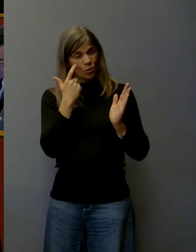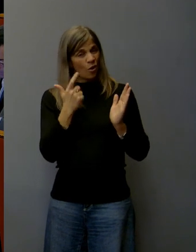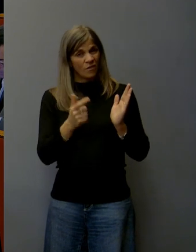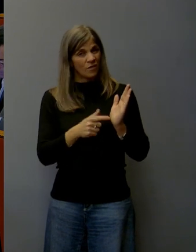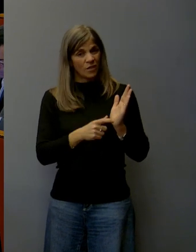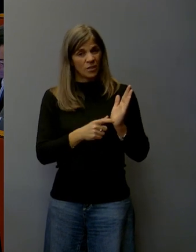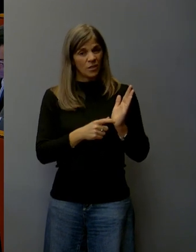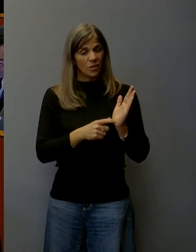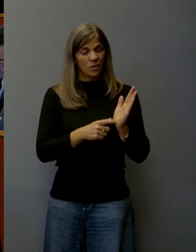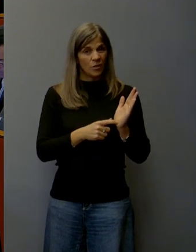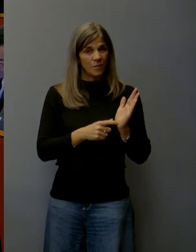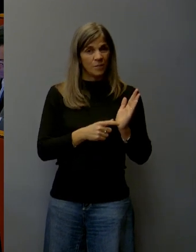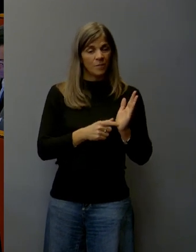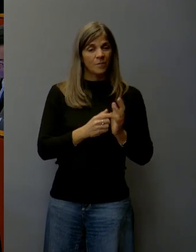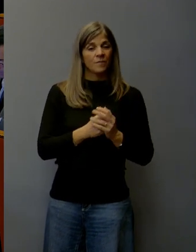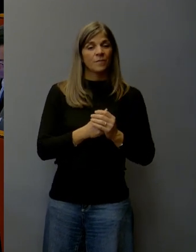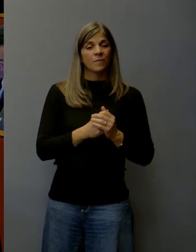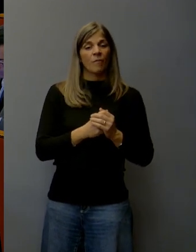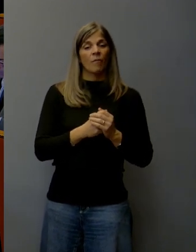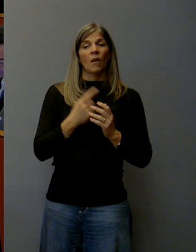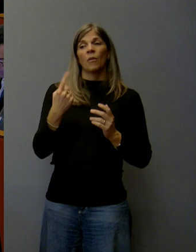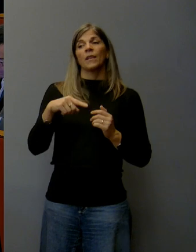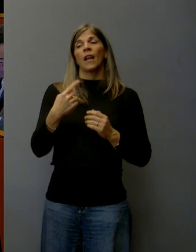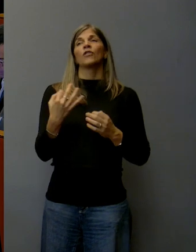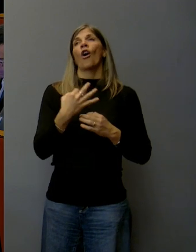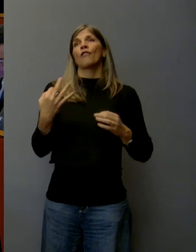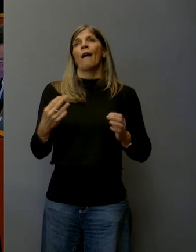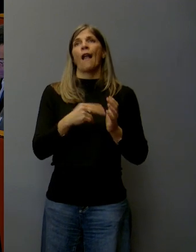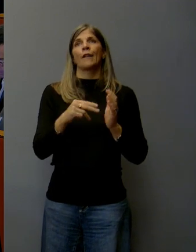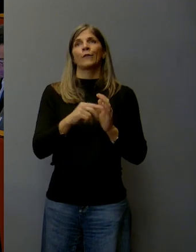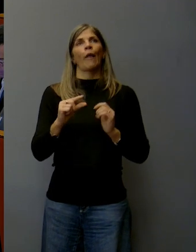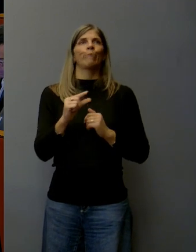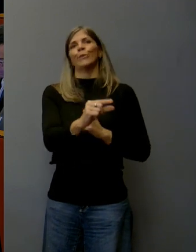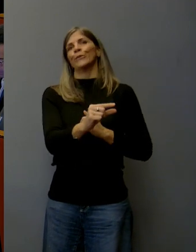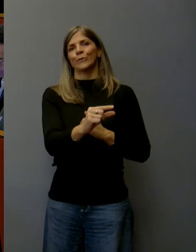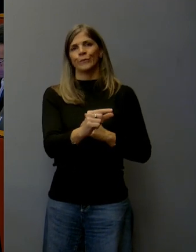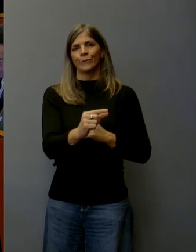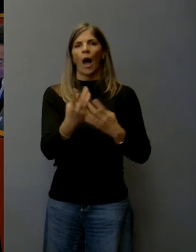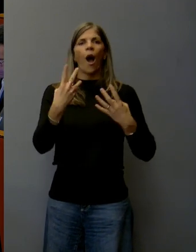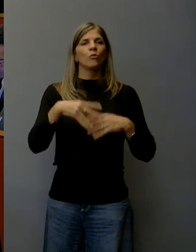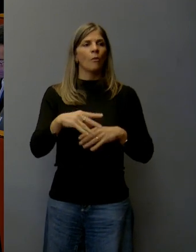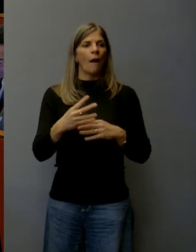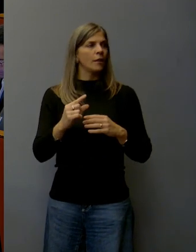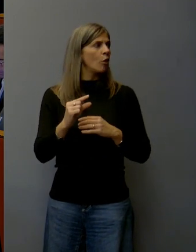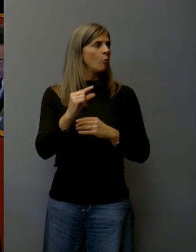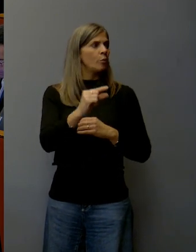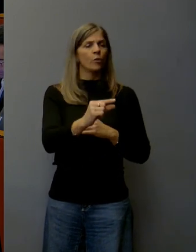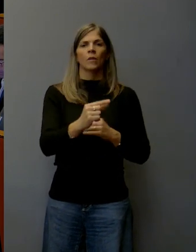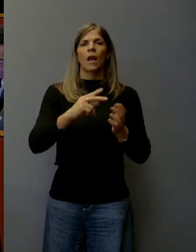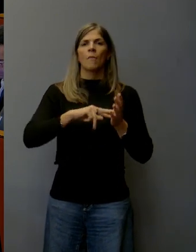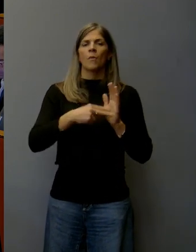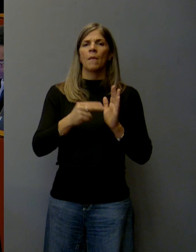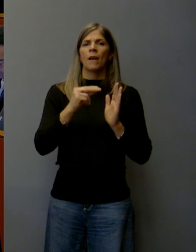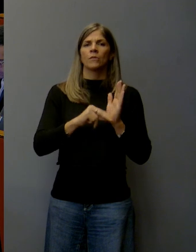discosta da quella che può essere la classica cifra dedicata alla scuola perché il solito problema sulla scuola è che